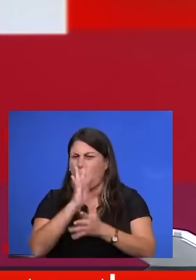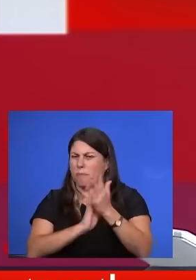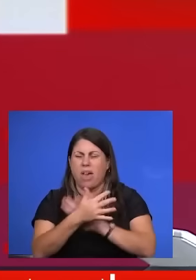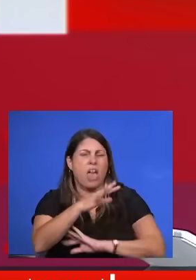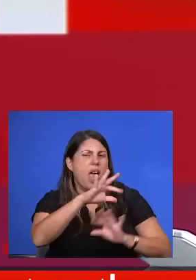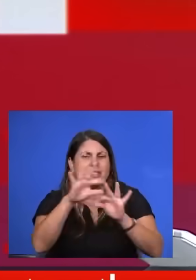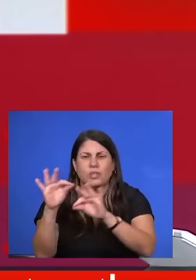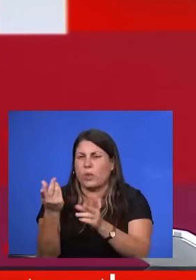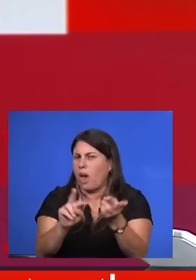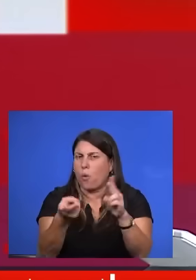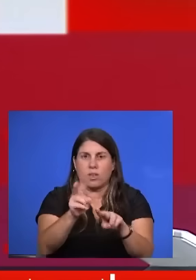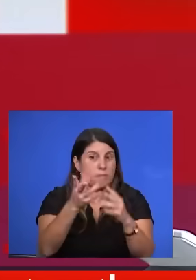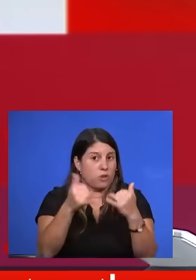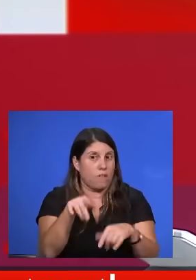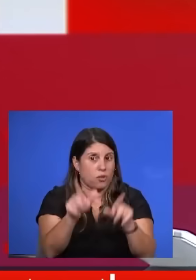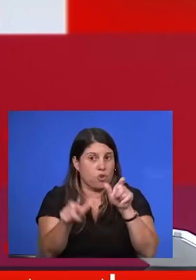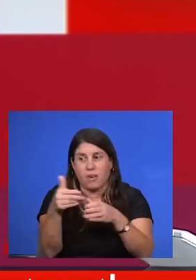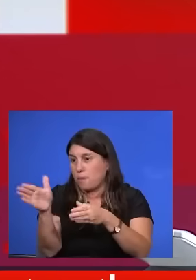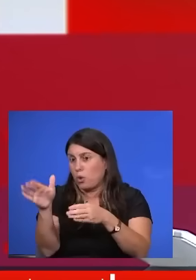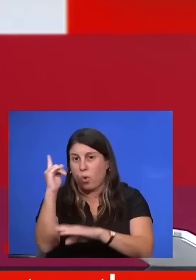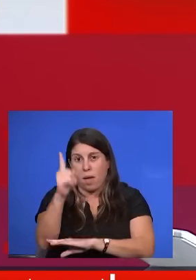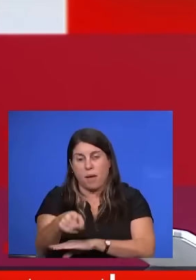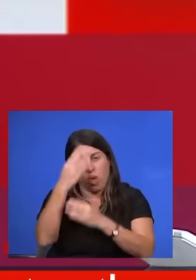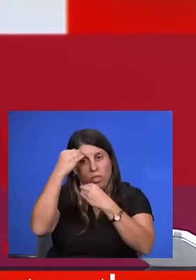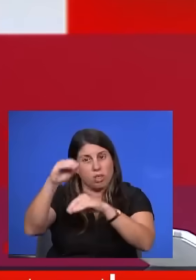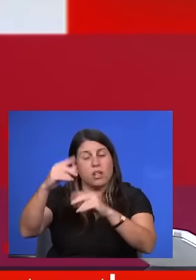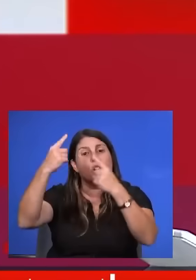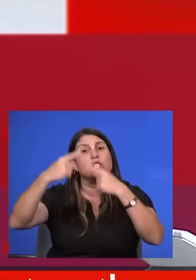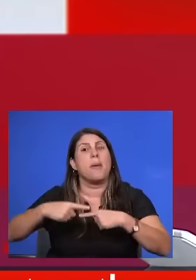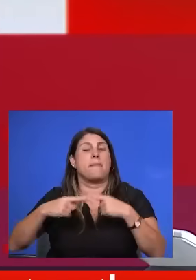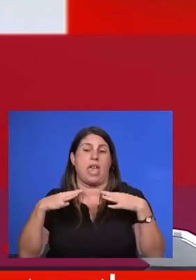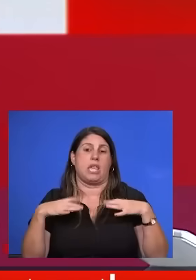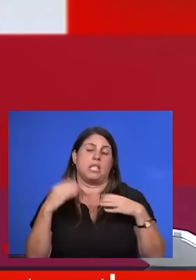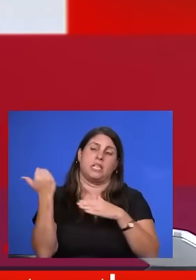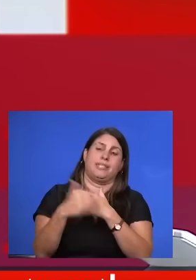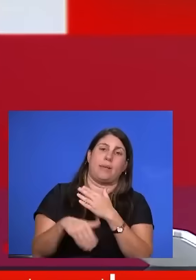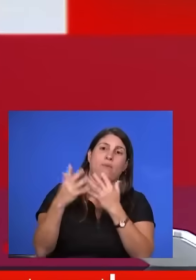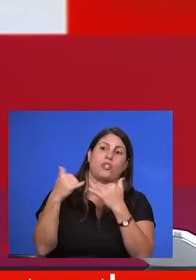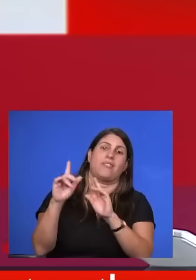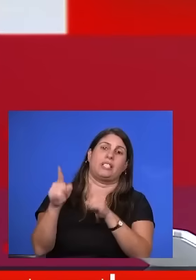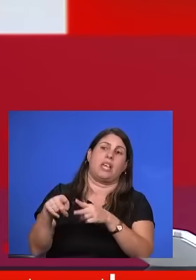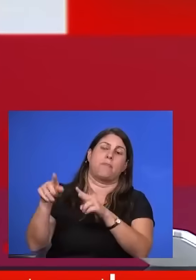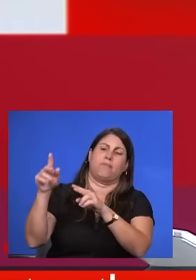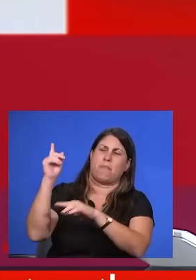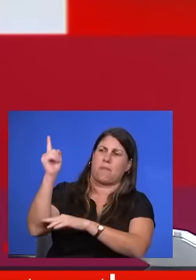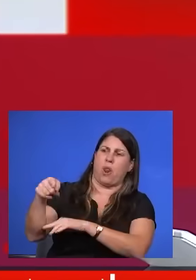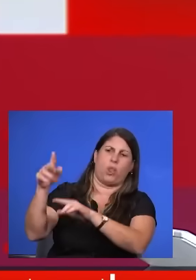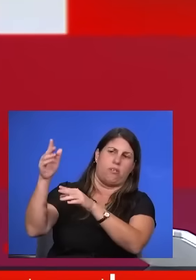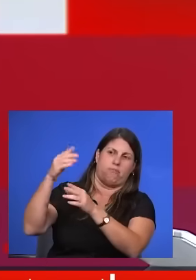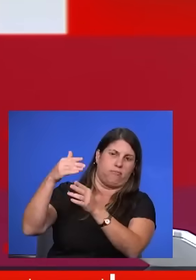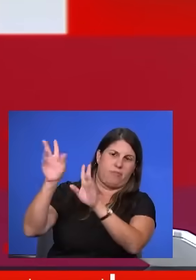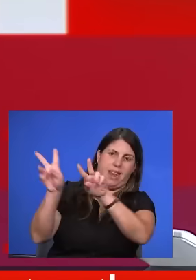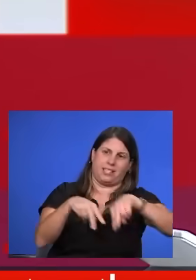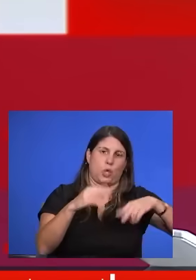התושבים שפונו לבתי מלון התבשרו שימי ההפוגה הסתיימו, והם צריכים לפנות את החדרים שלהם ולשוב לבתים. דנה הרקצי,